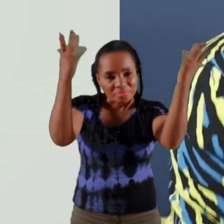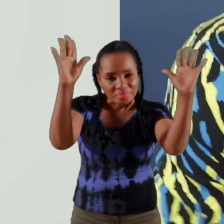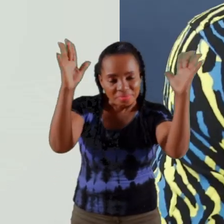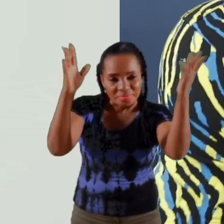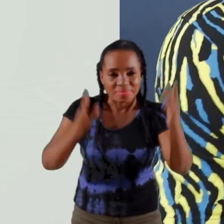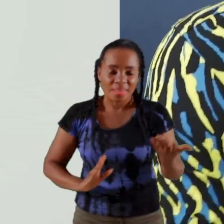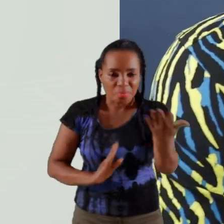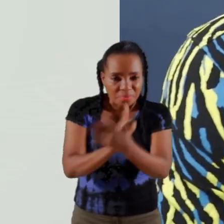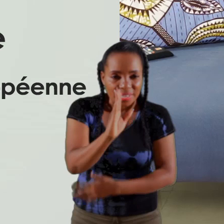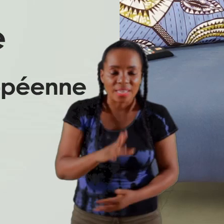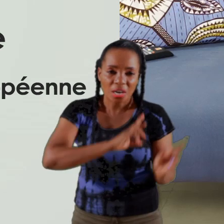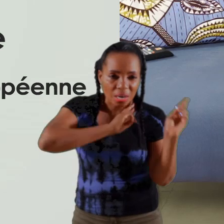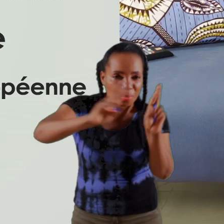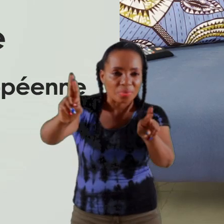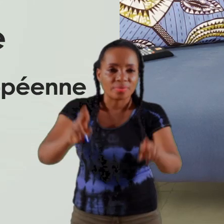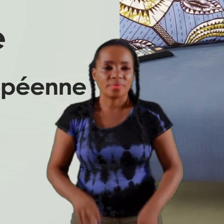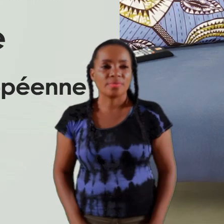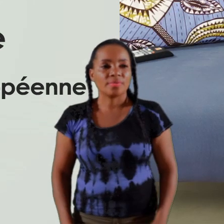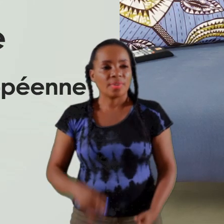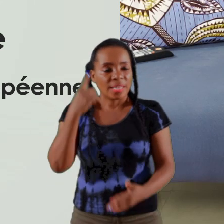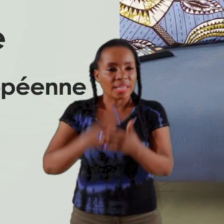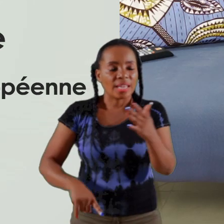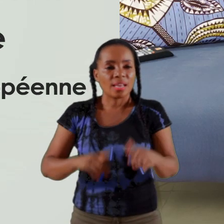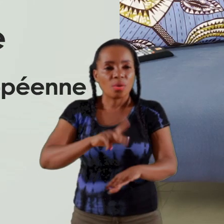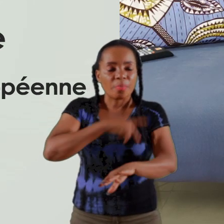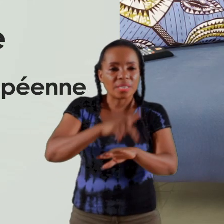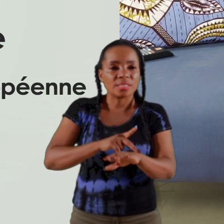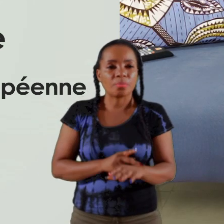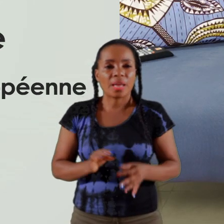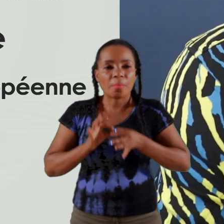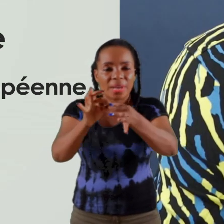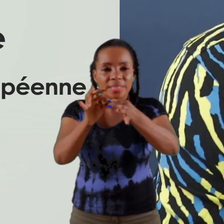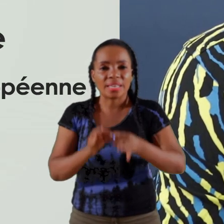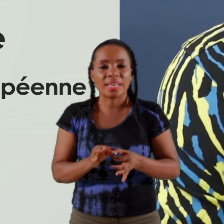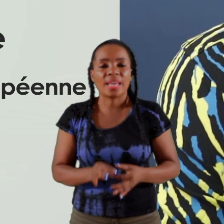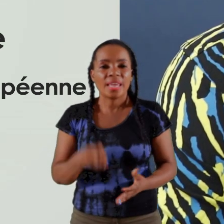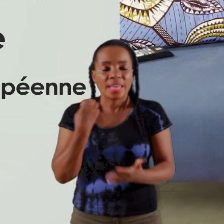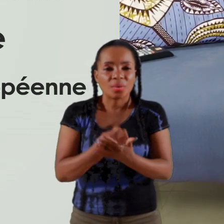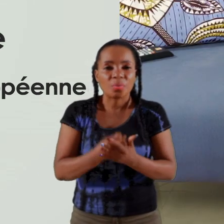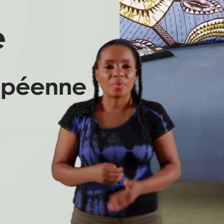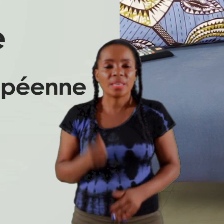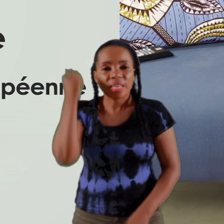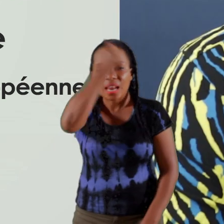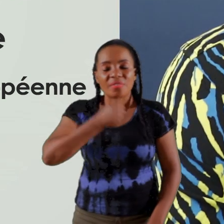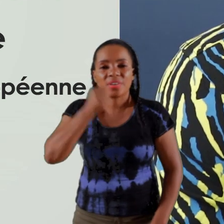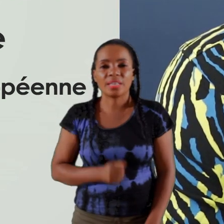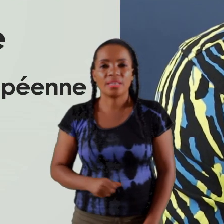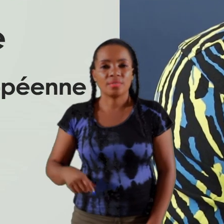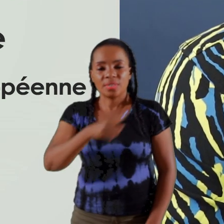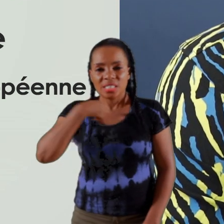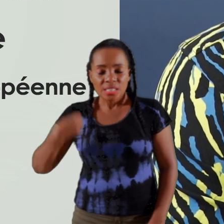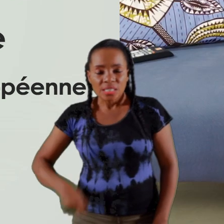réponse! Quel est le principal partenaire économique de l'Afrique? Les États-Unis, la Chine,